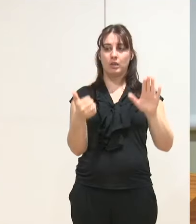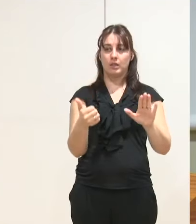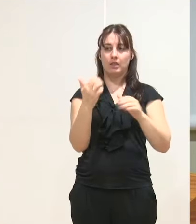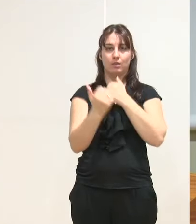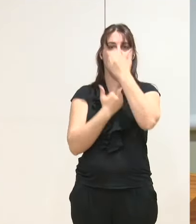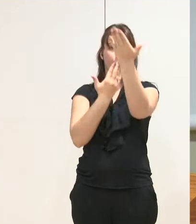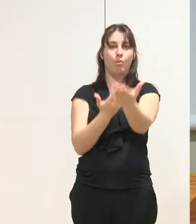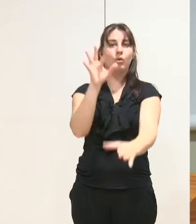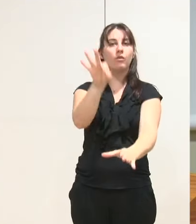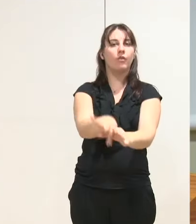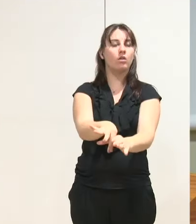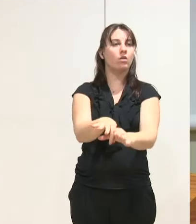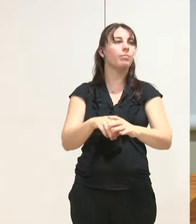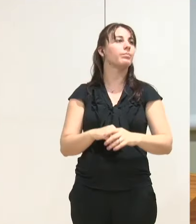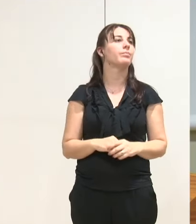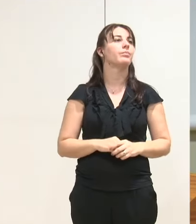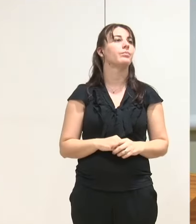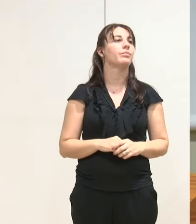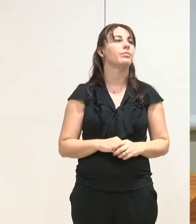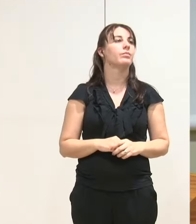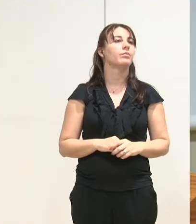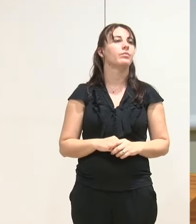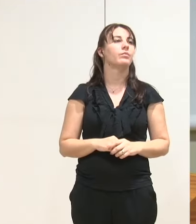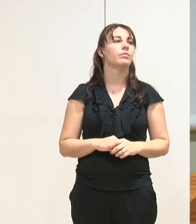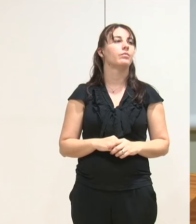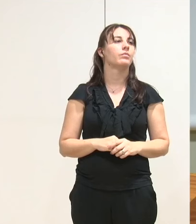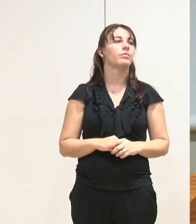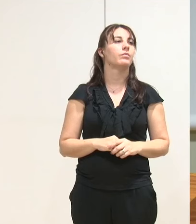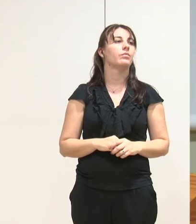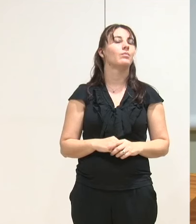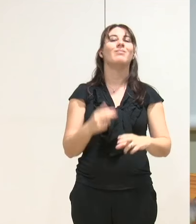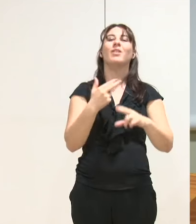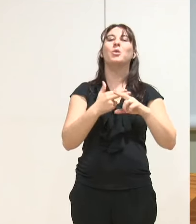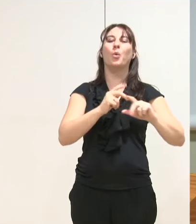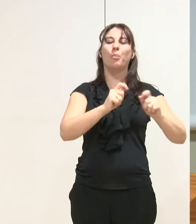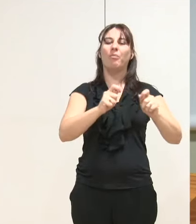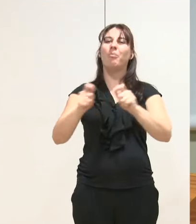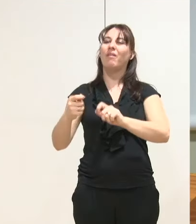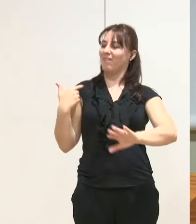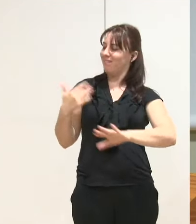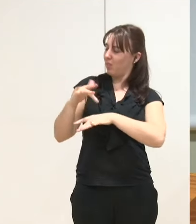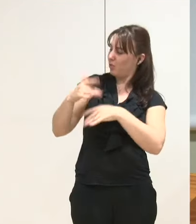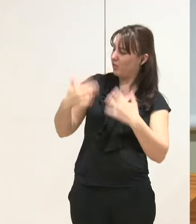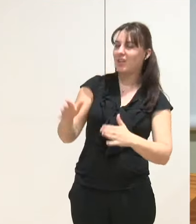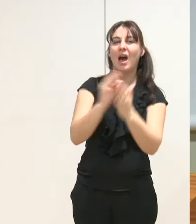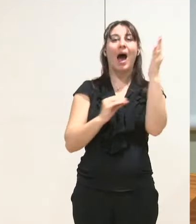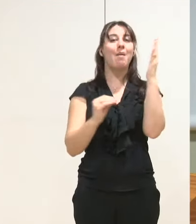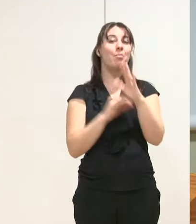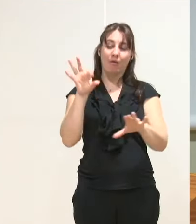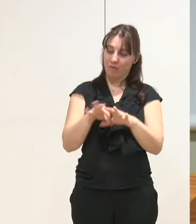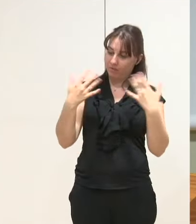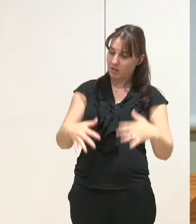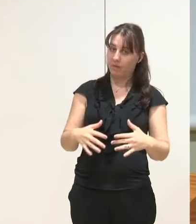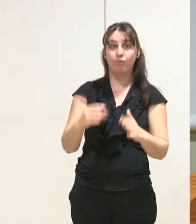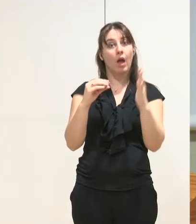au voie avec les désignations ainsi faites et l'amendement ainsi voté les deux